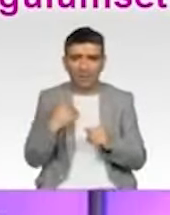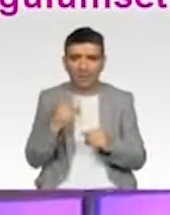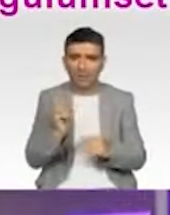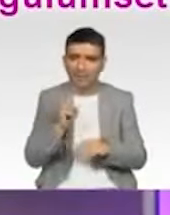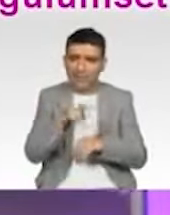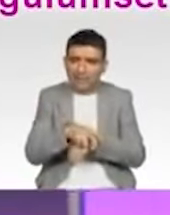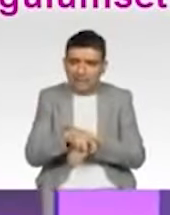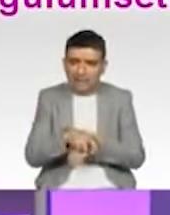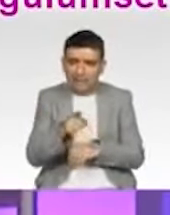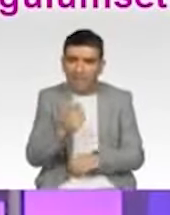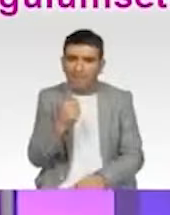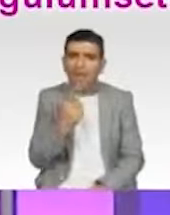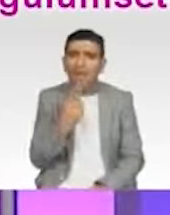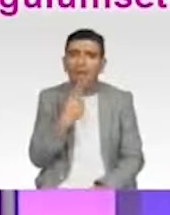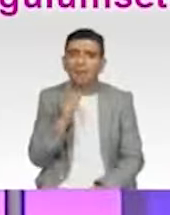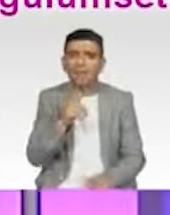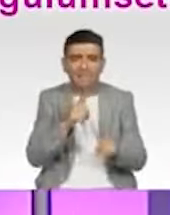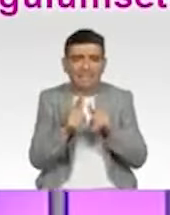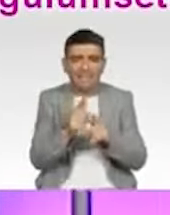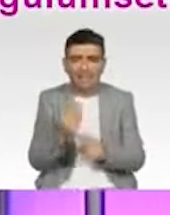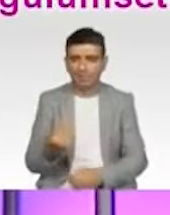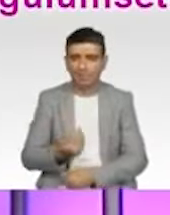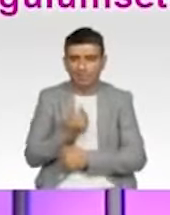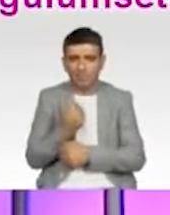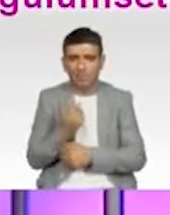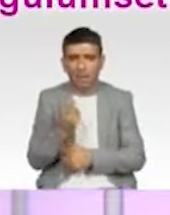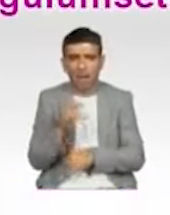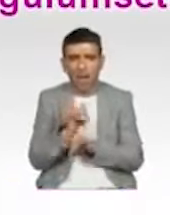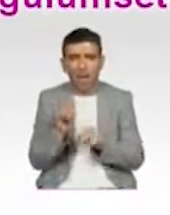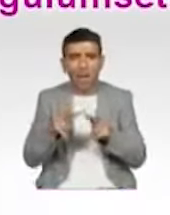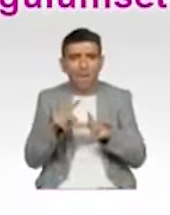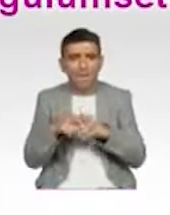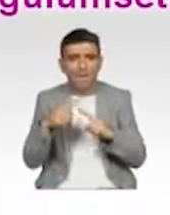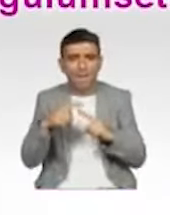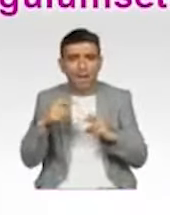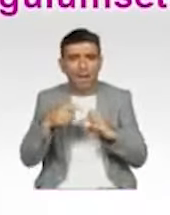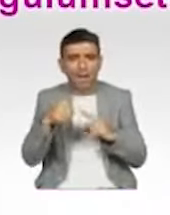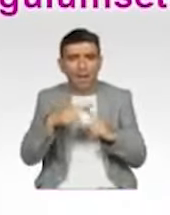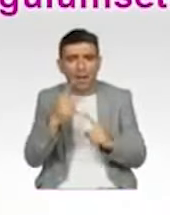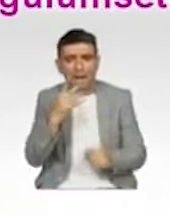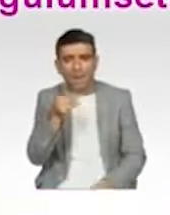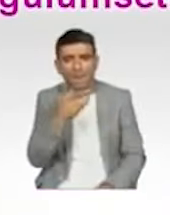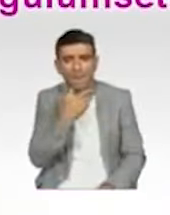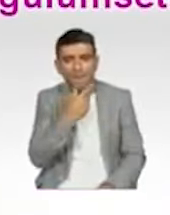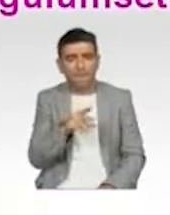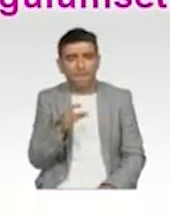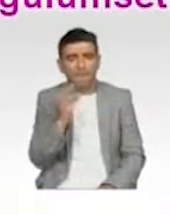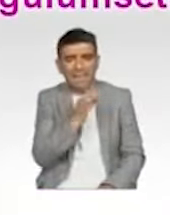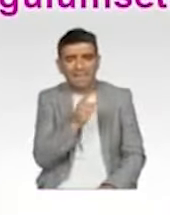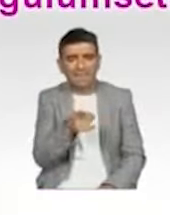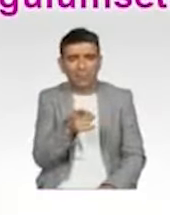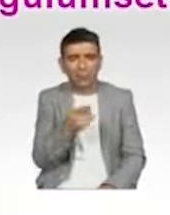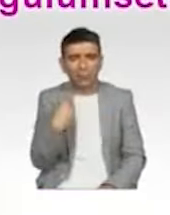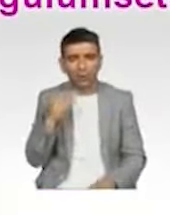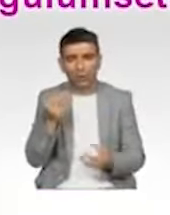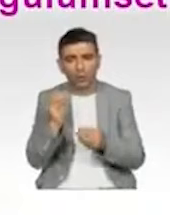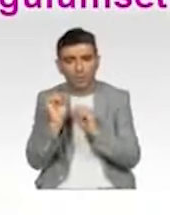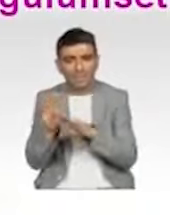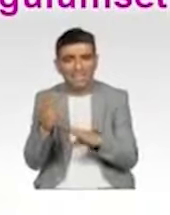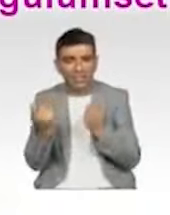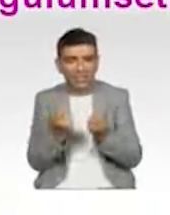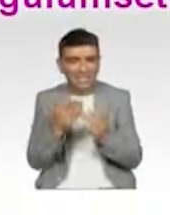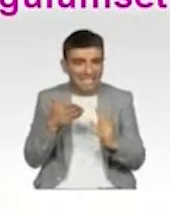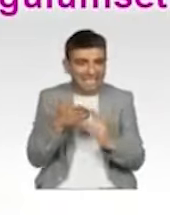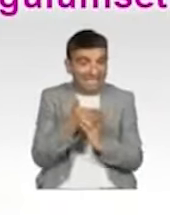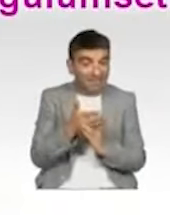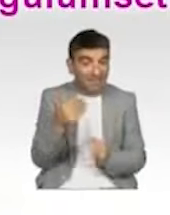indim. Oradan bir hanım seslendi. Kucağında çocuk. Aa dedim, aynı Mert'e ben. Ay ben başladım ağlamaya, yayına gireceğiz. Yani çocuklarımı bırakıp işe gitmek